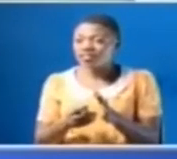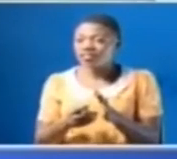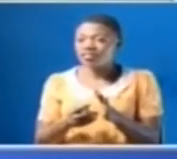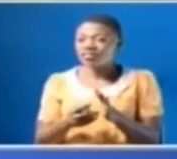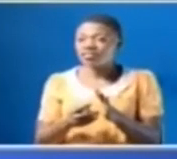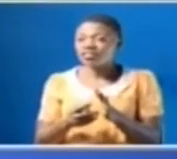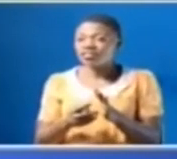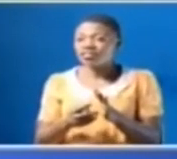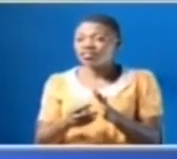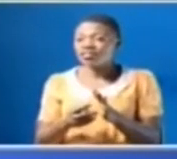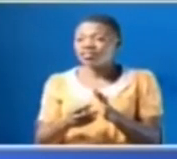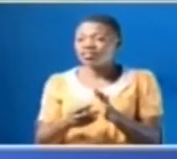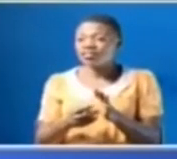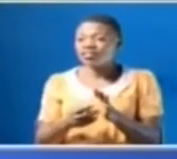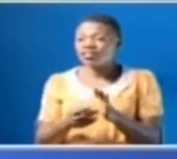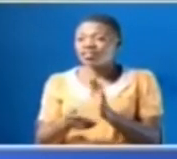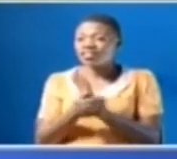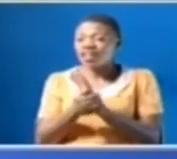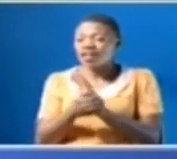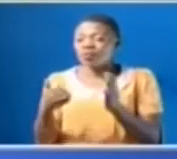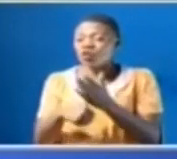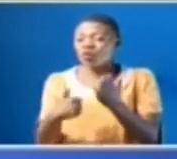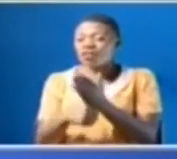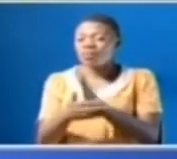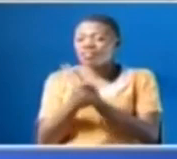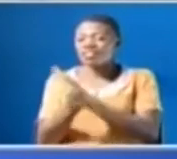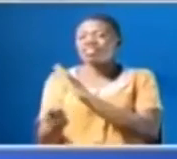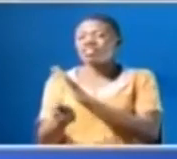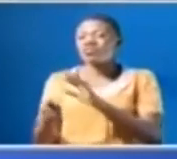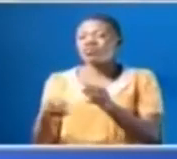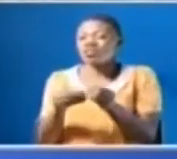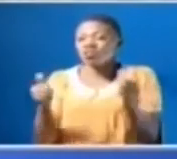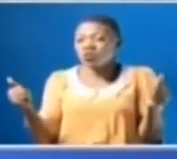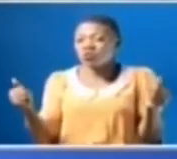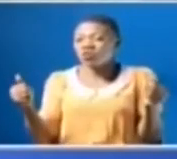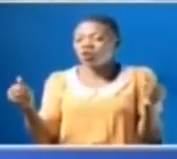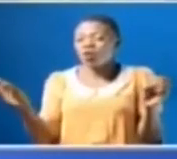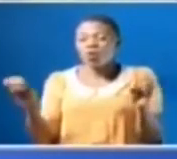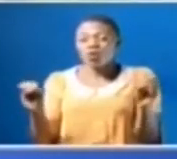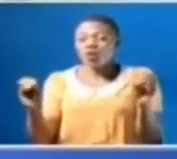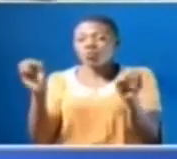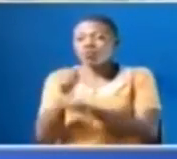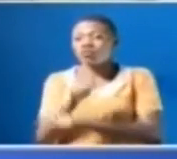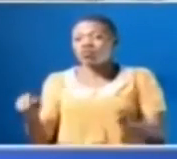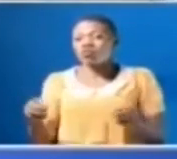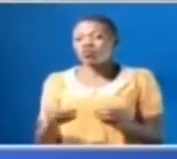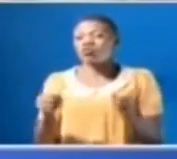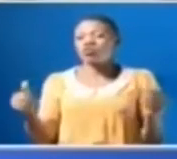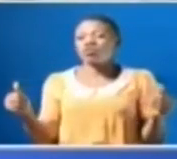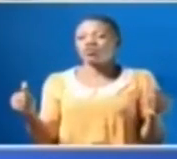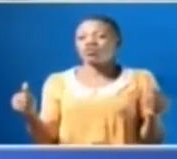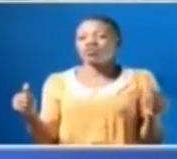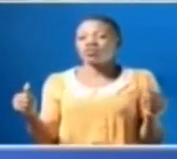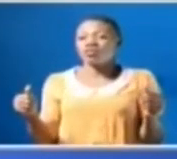mismatch ya skills itasuluhishwa. Haitasuluhisha kwa njia ya kuunganisha ama kufuta waajiri wafanyikazi